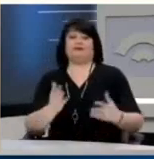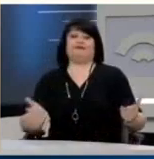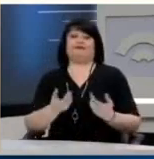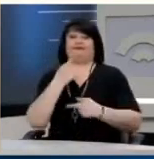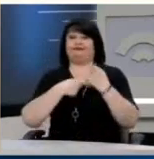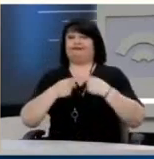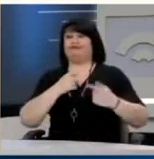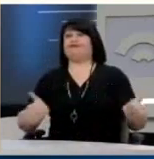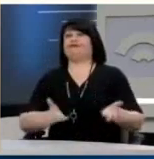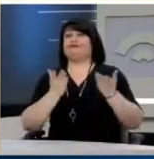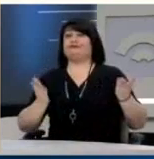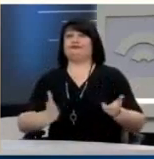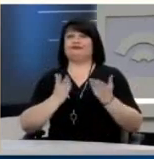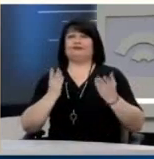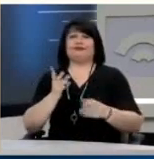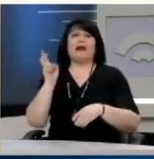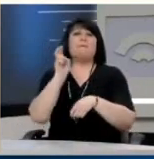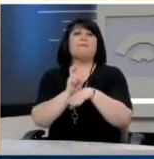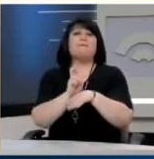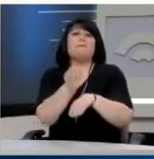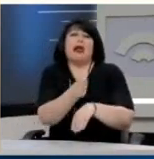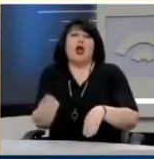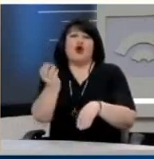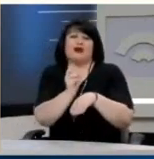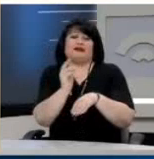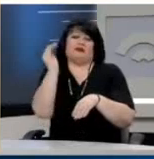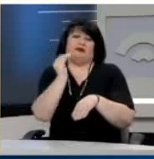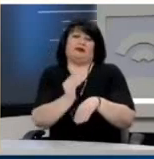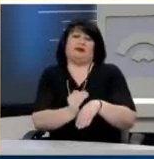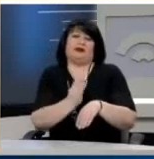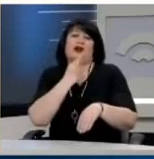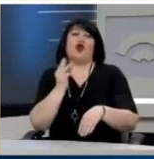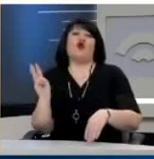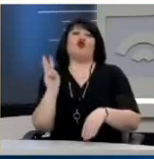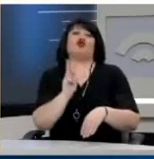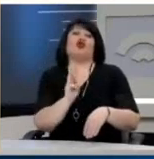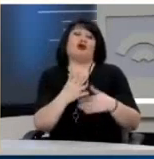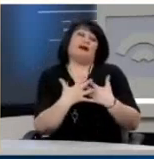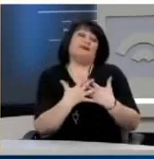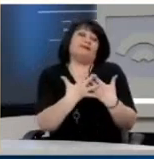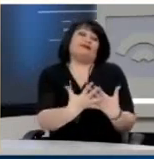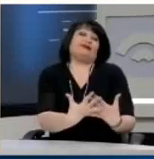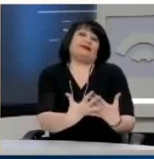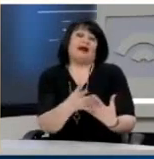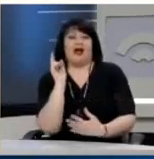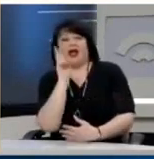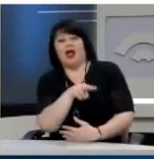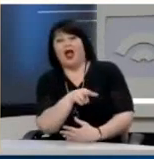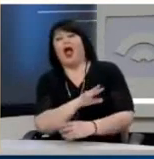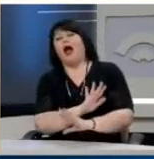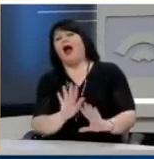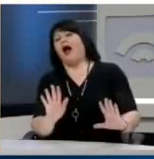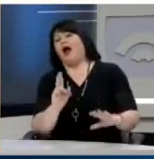θα ρίξετε τα πλεονάσματα, διότι σας αγαπάνε οι Ευρωπαίοι και θα σας δούνε, μόλις σας δούνε, θα τα ρίξετε